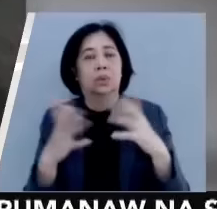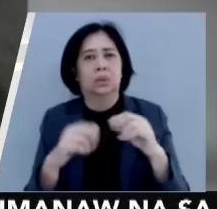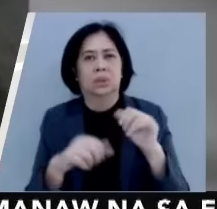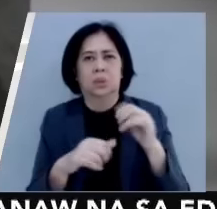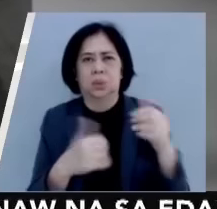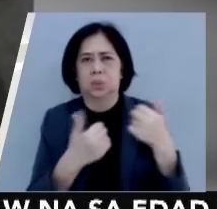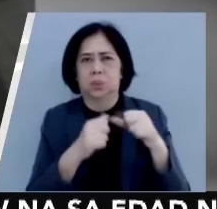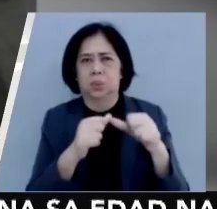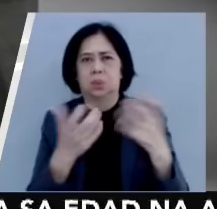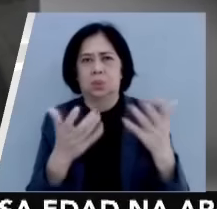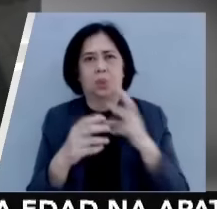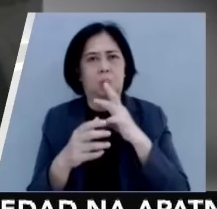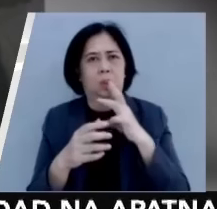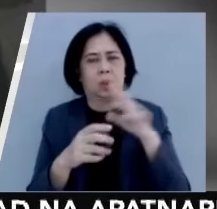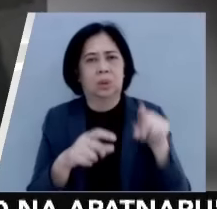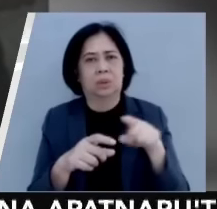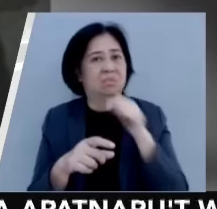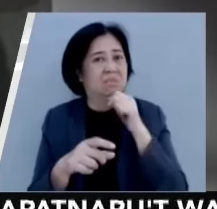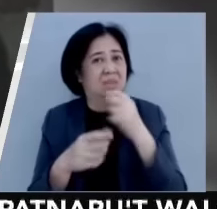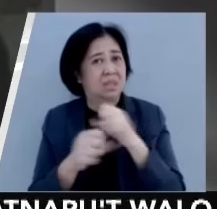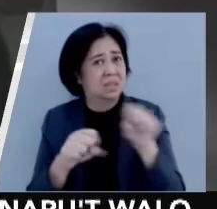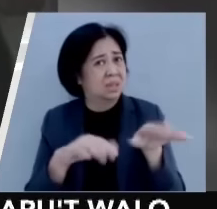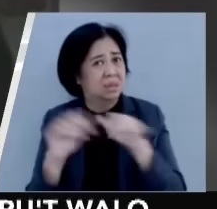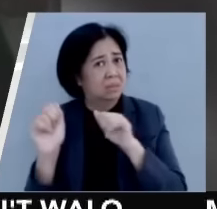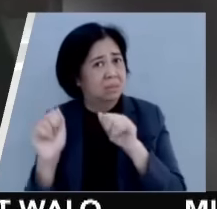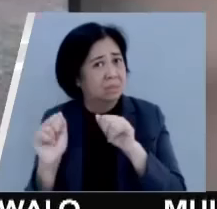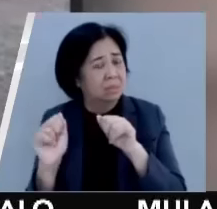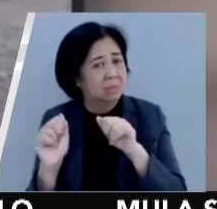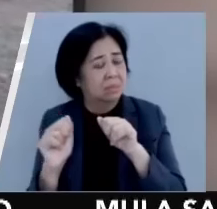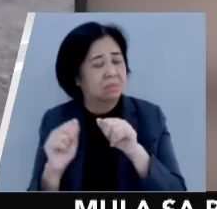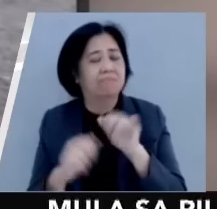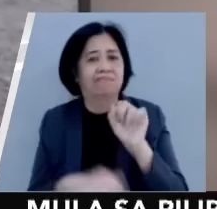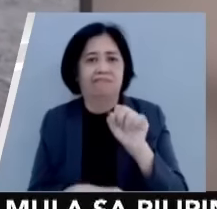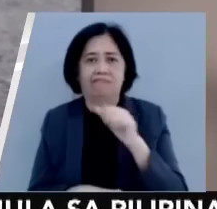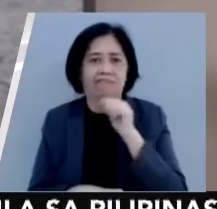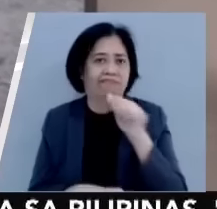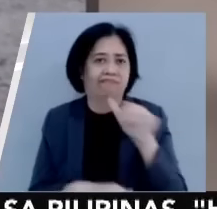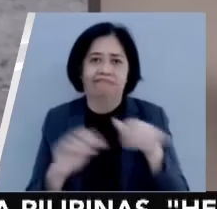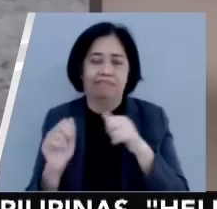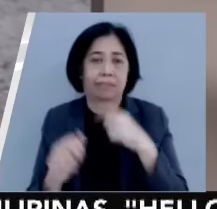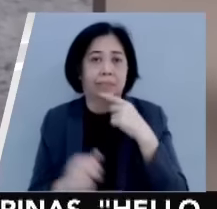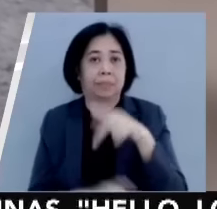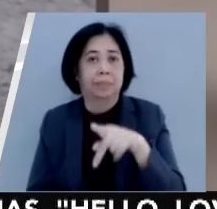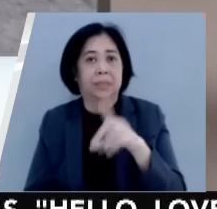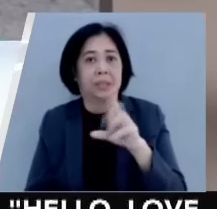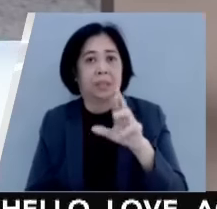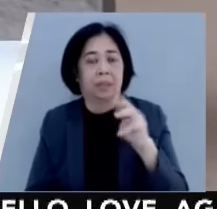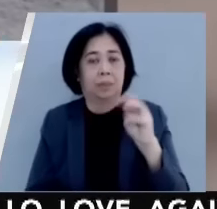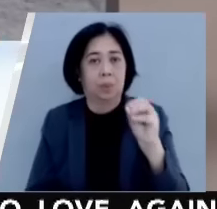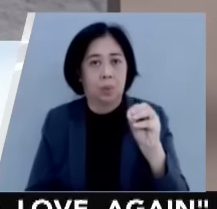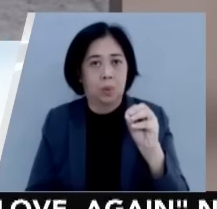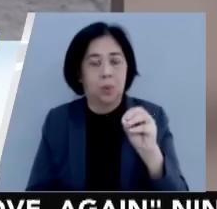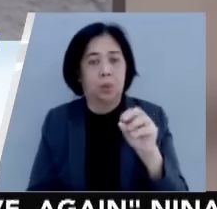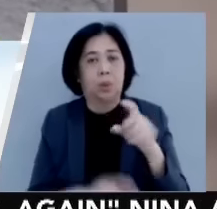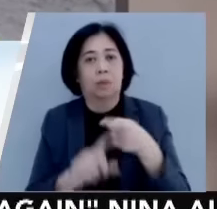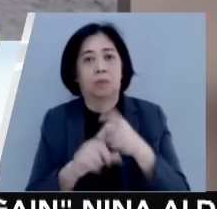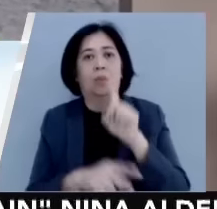O, hindi sila nakalikas ng on time. Opo. Ayon sa PDRRMO, mula sa isang pamilya ang mga